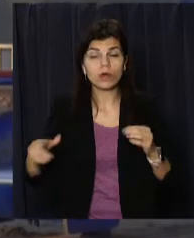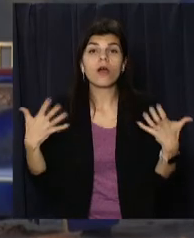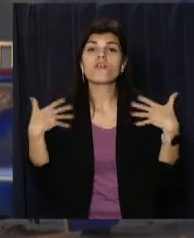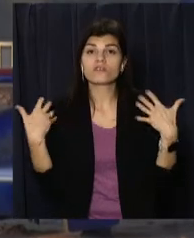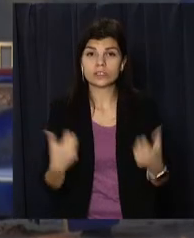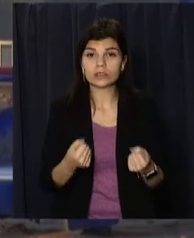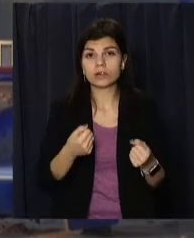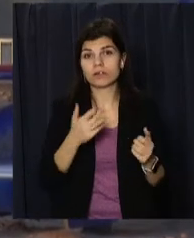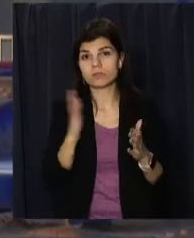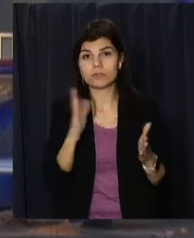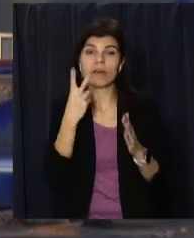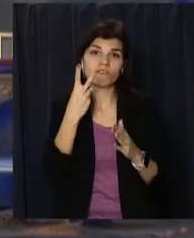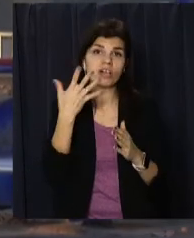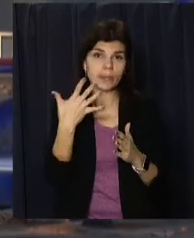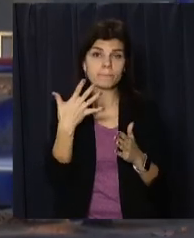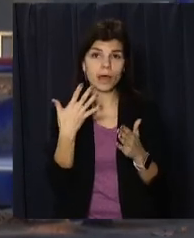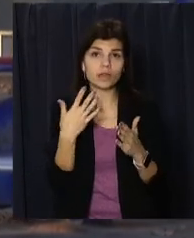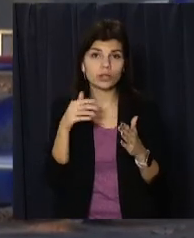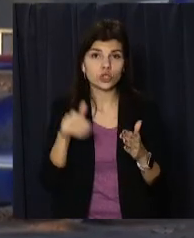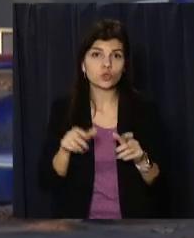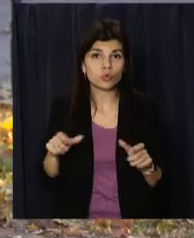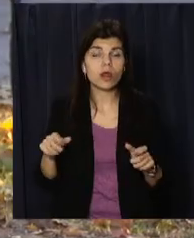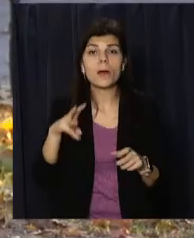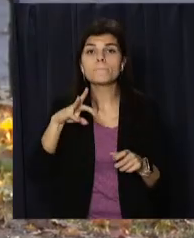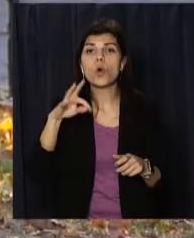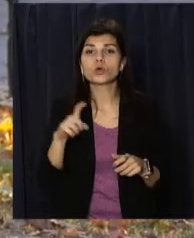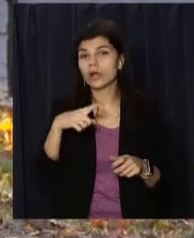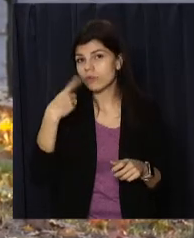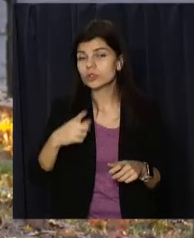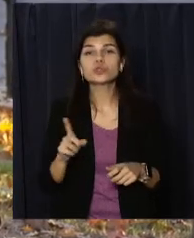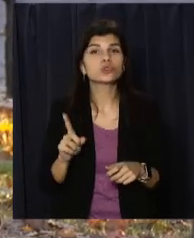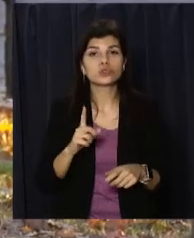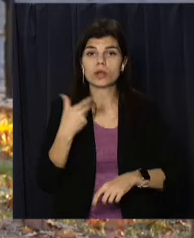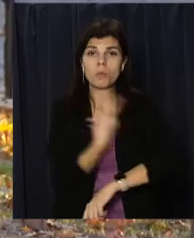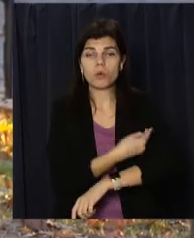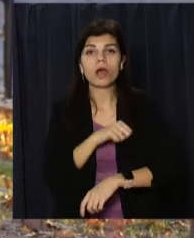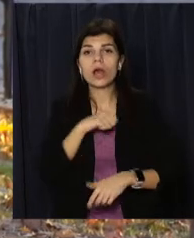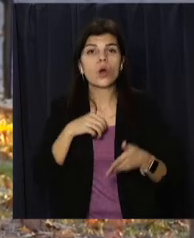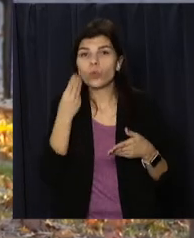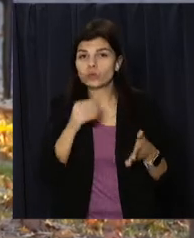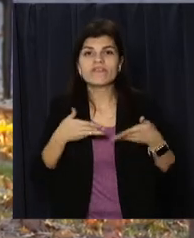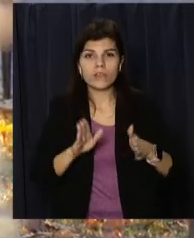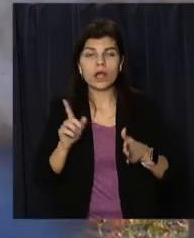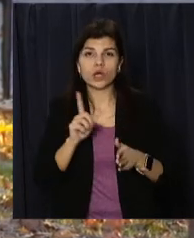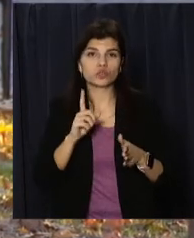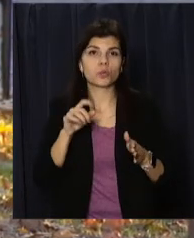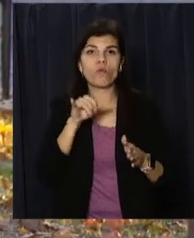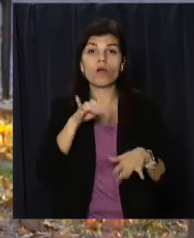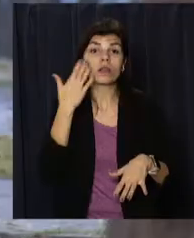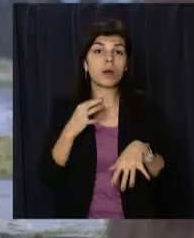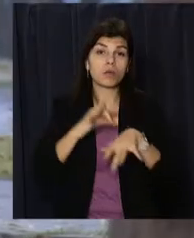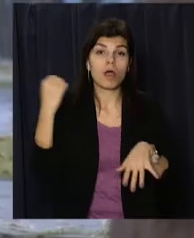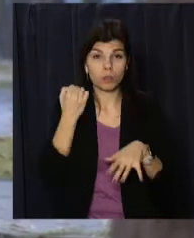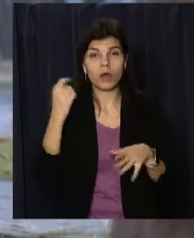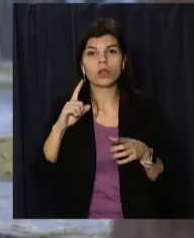подолали хворобу майже 25 тисяч. УМО зазначають, щеплення – найліпший спосіб запобігти важкому перебігу недуги.